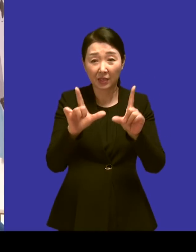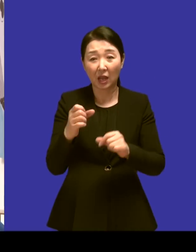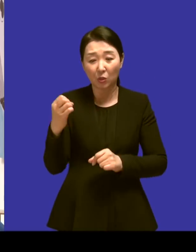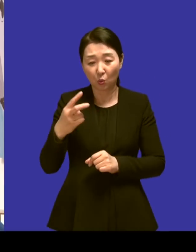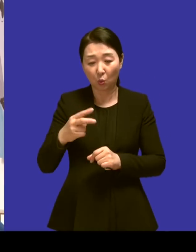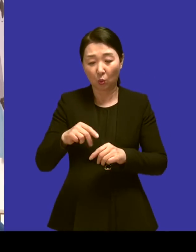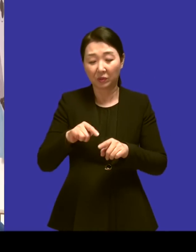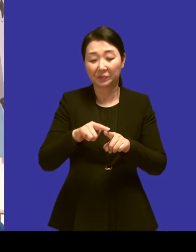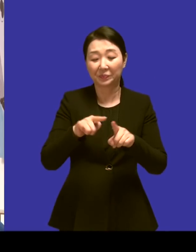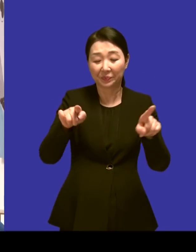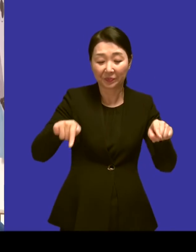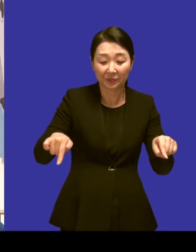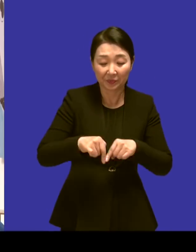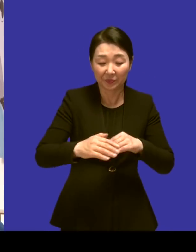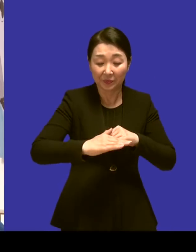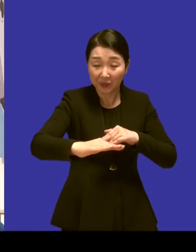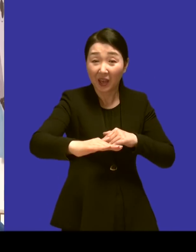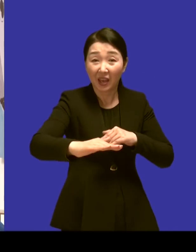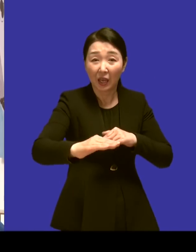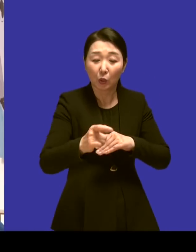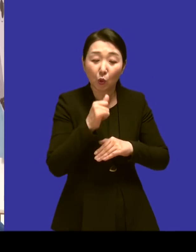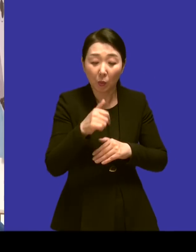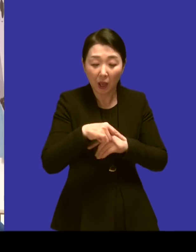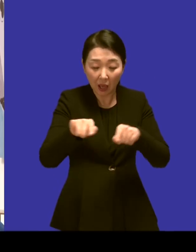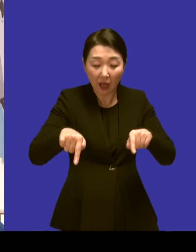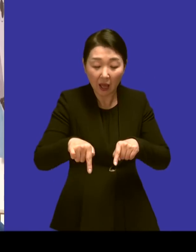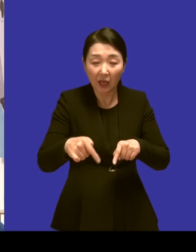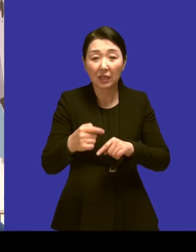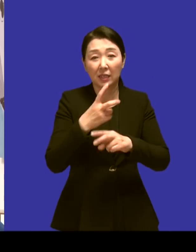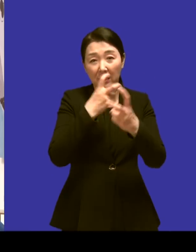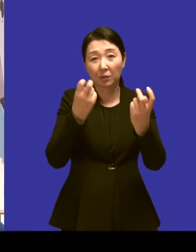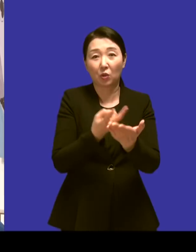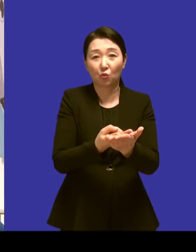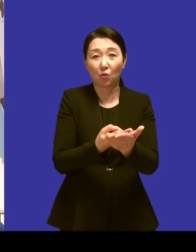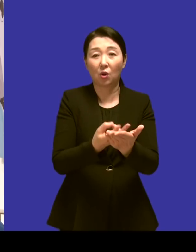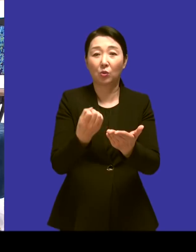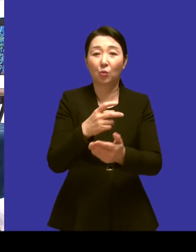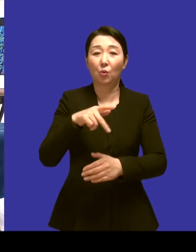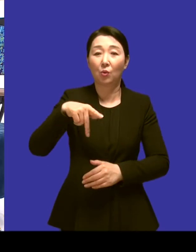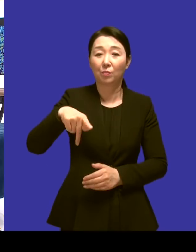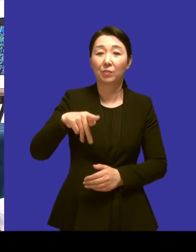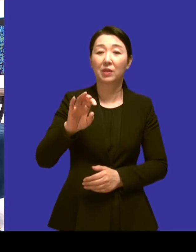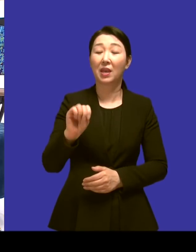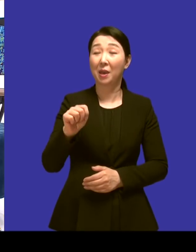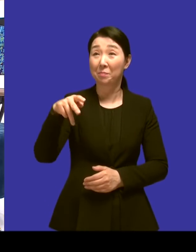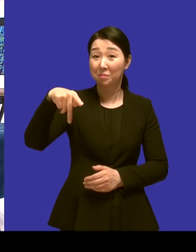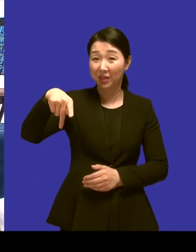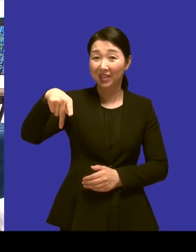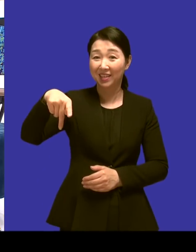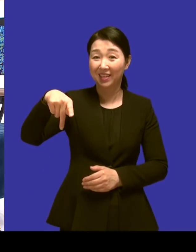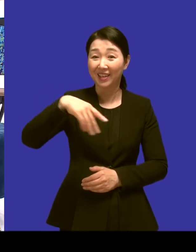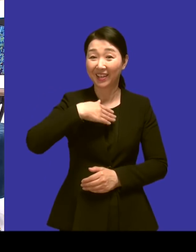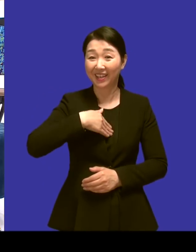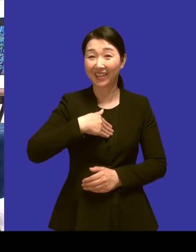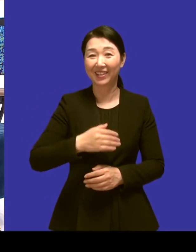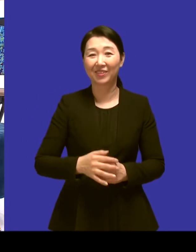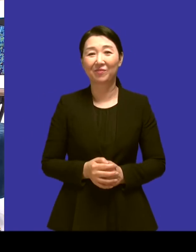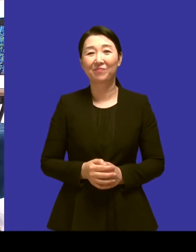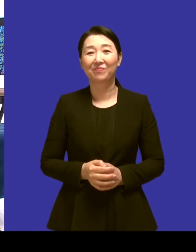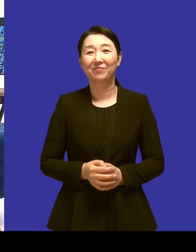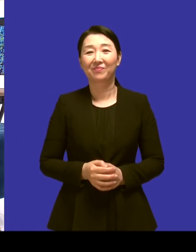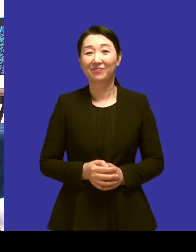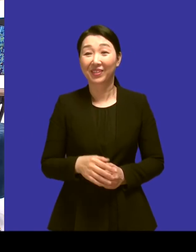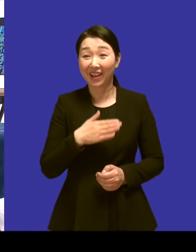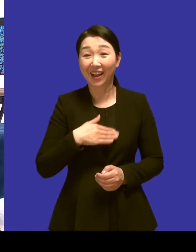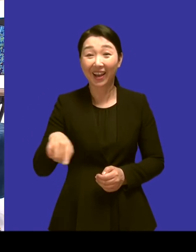매트리스 작은 거에다가 거기 이제 자기 전에 누워서, 그때는 당시 PMP죠. 네. 예, 예.